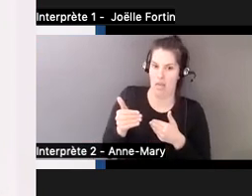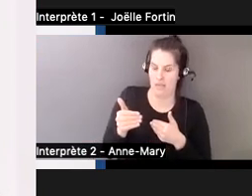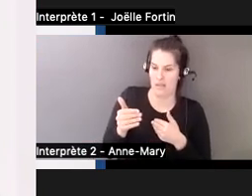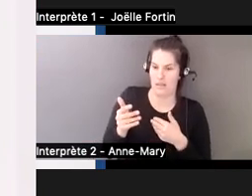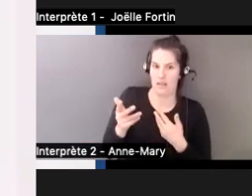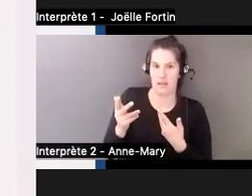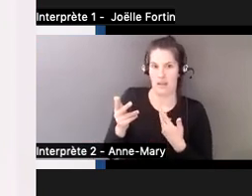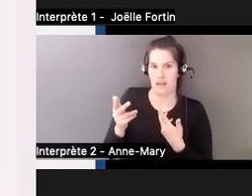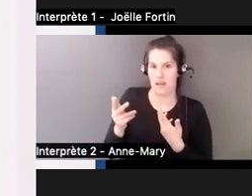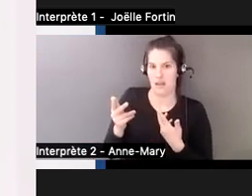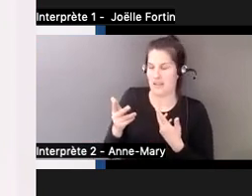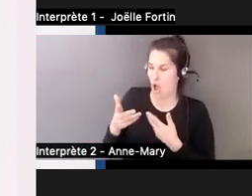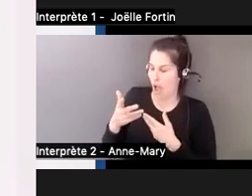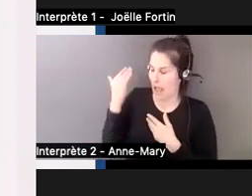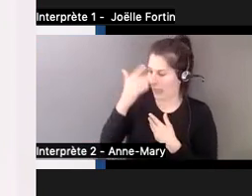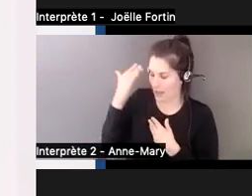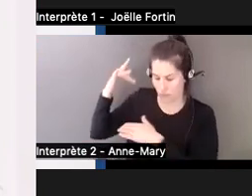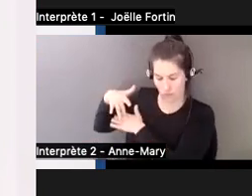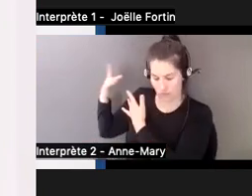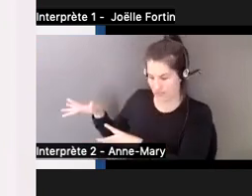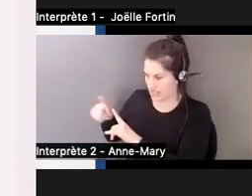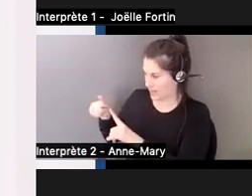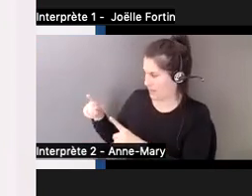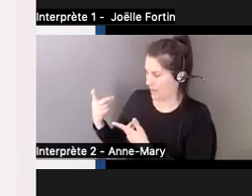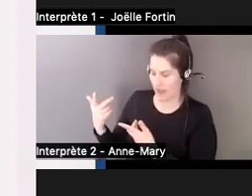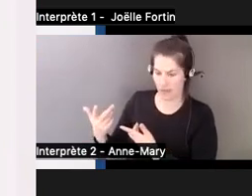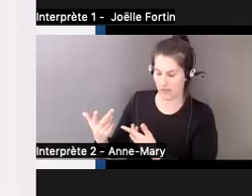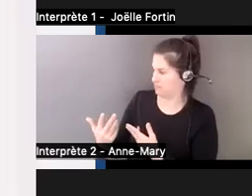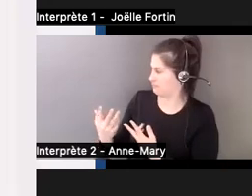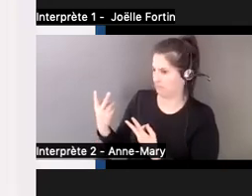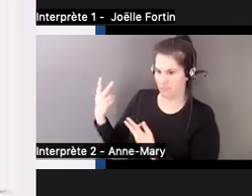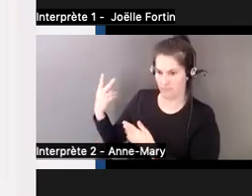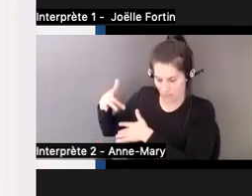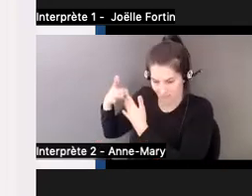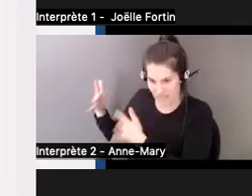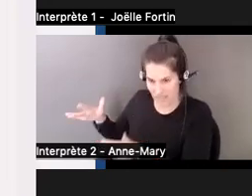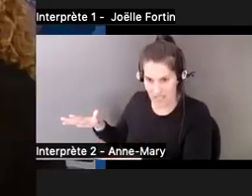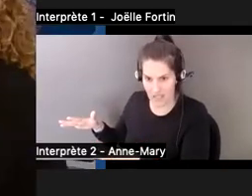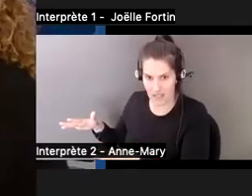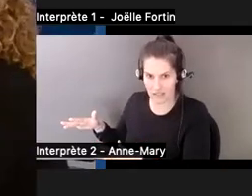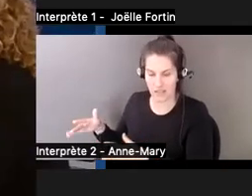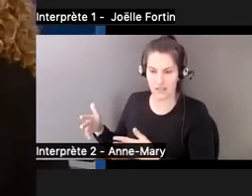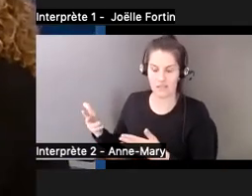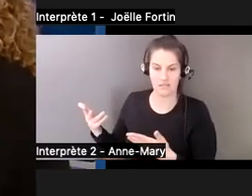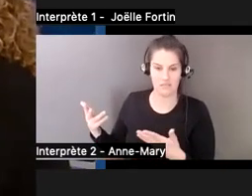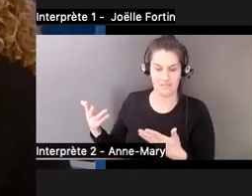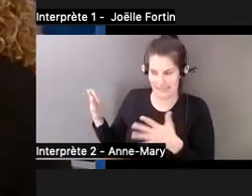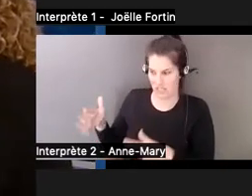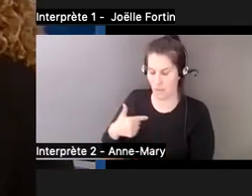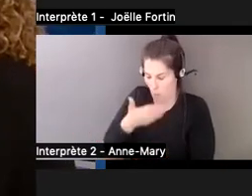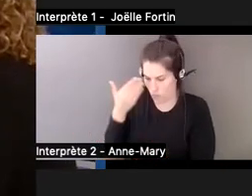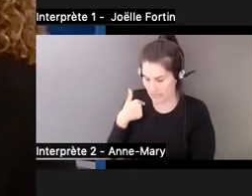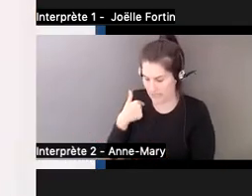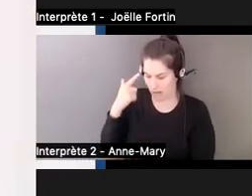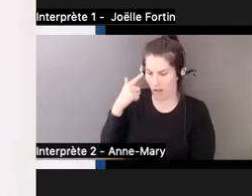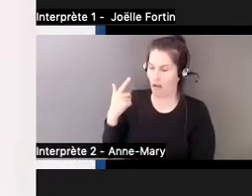réalisés. Donc c'est compliqué. On doit nous dire je suis désolée mais on l'a déjà fait. Et il faut garder le sourire